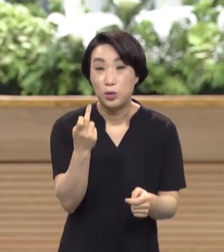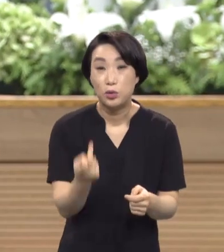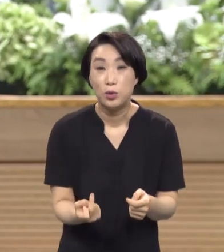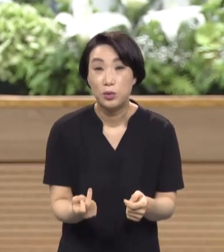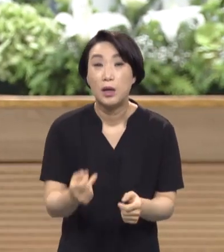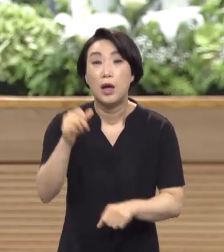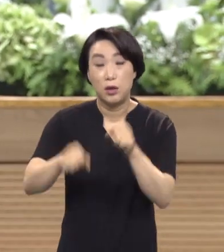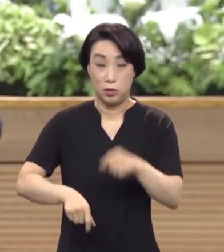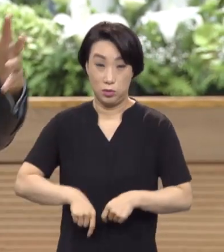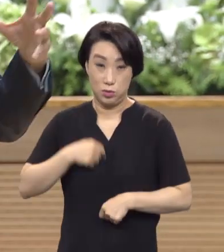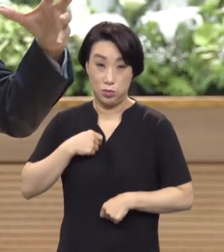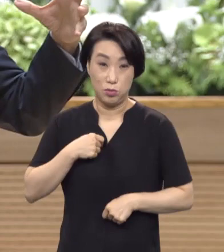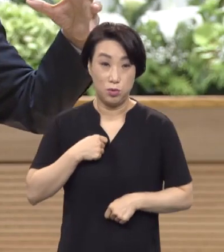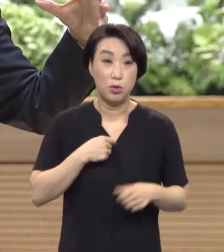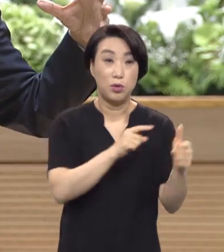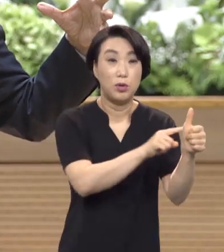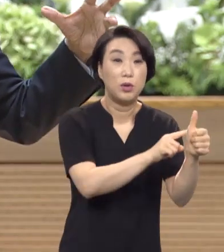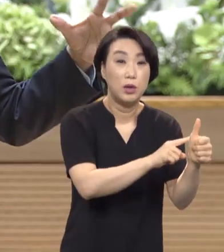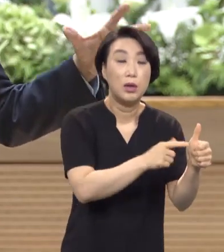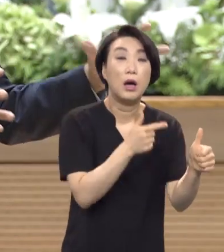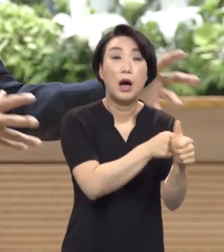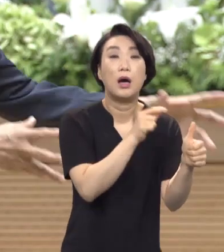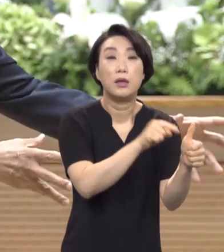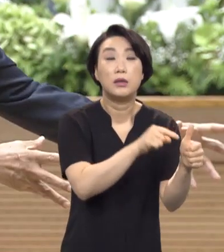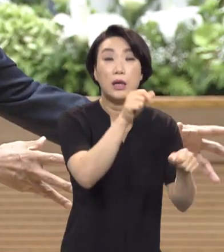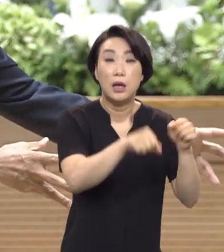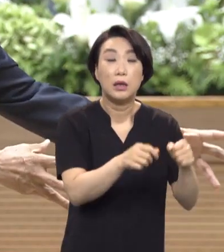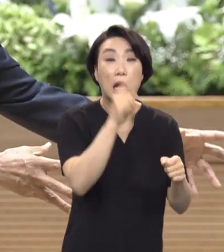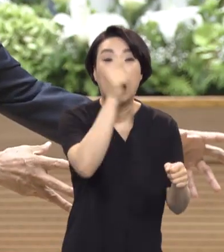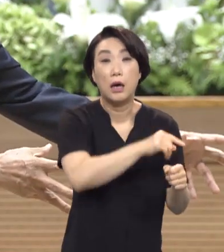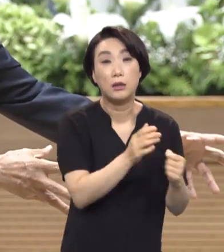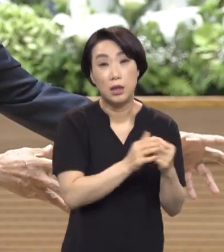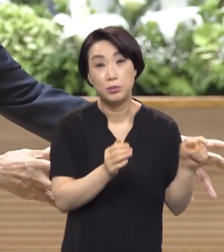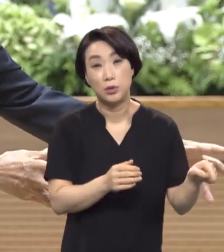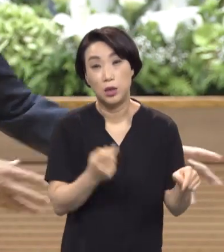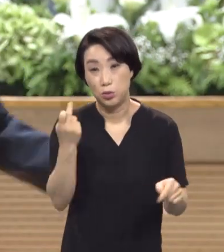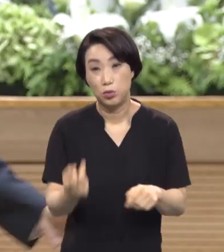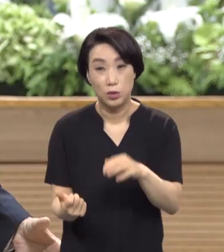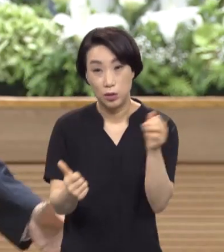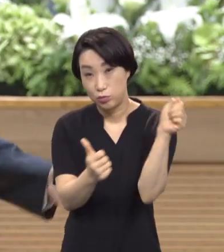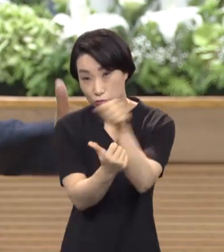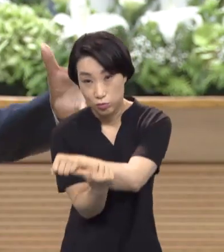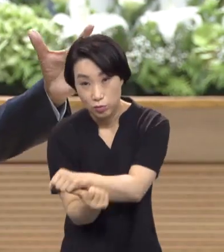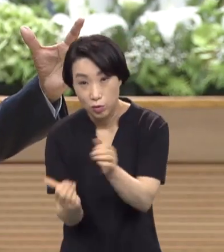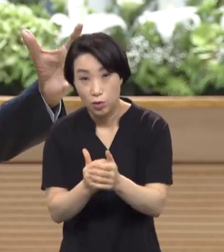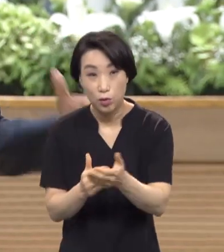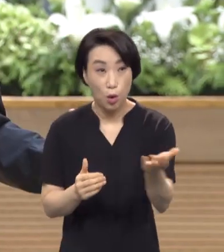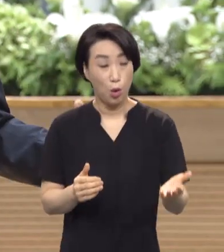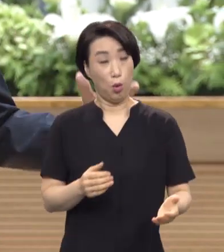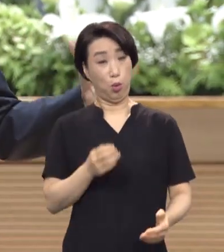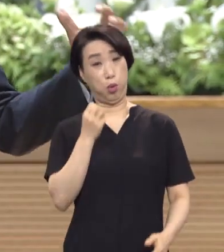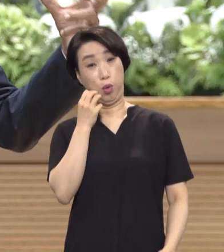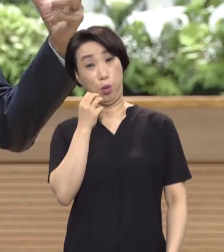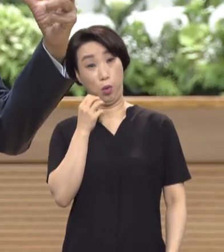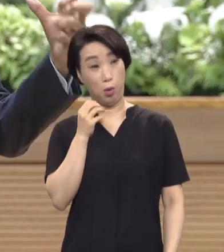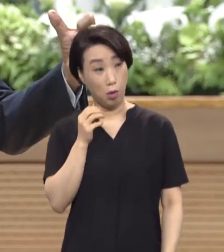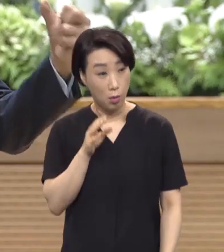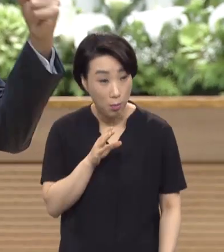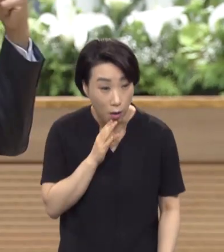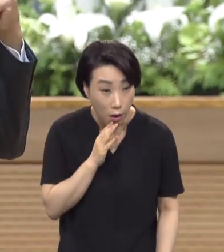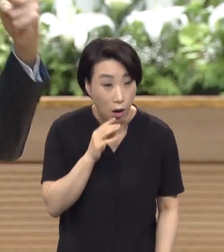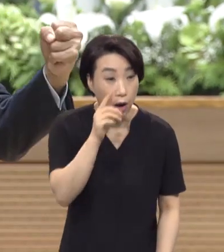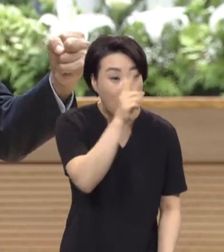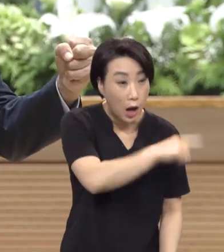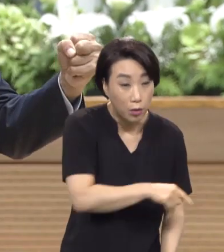행위는 의롭고 자기 행위는 악하기 때문에 죽였다. 자 여기서 잘 판단해요.